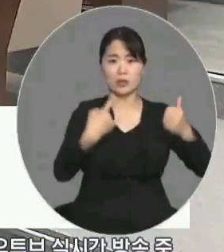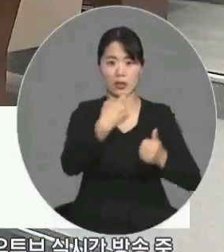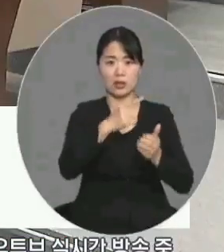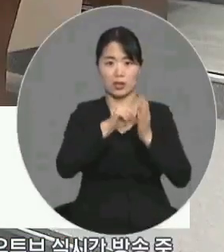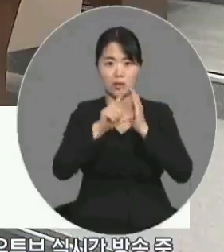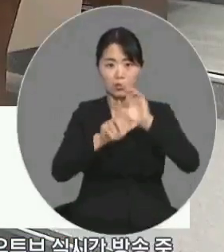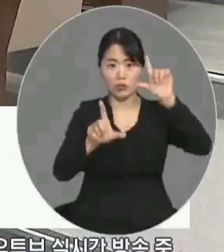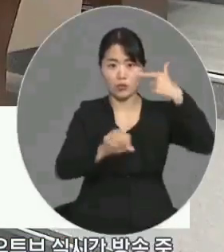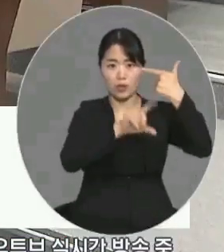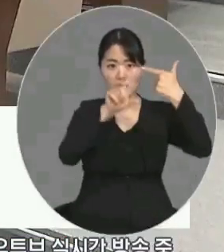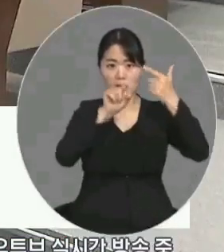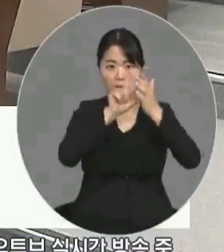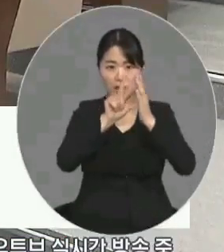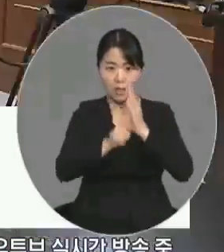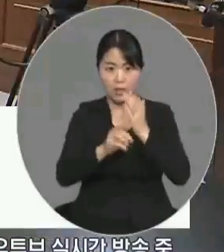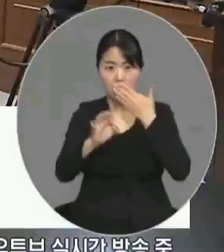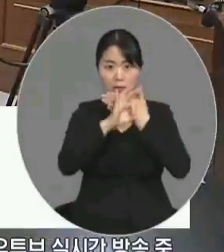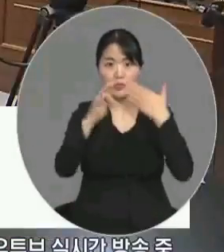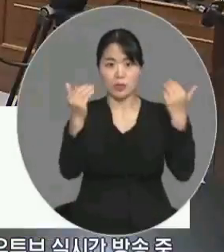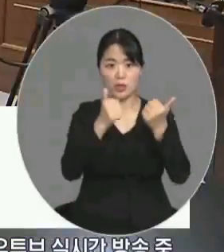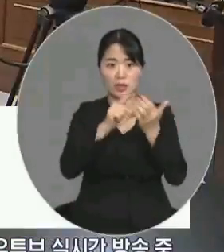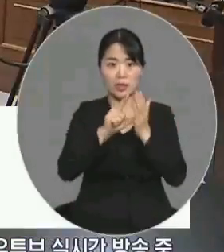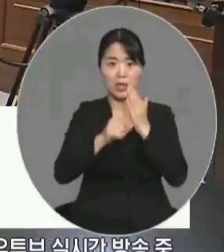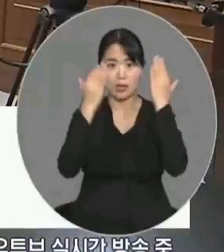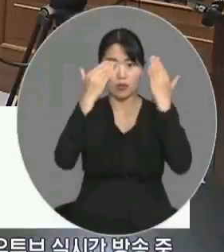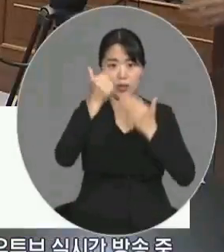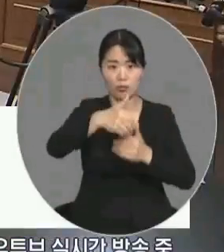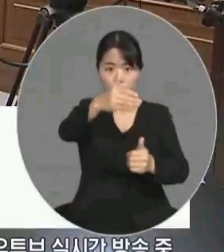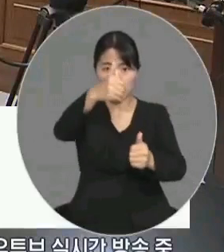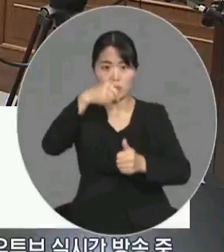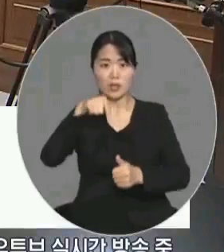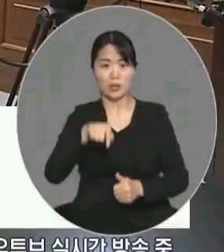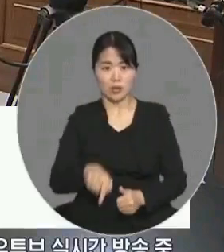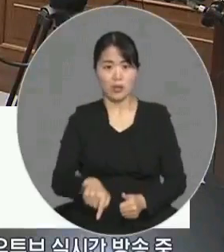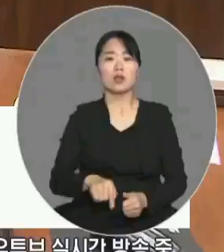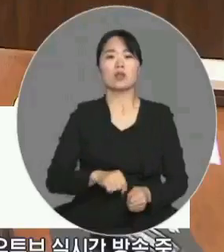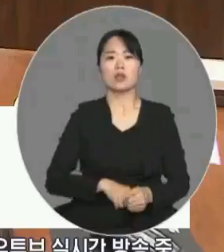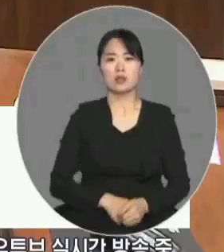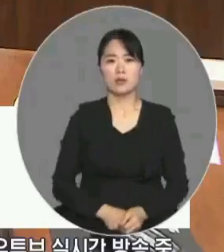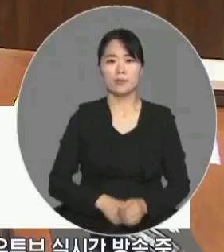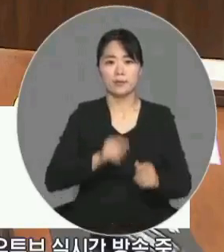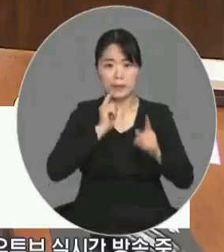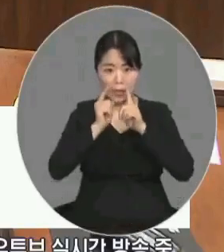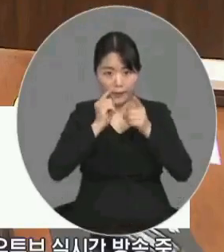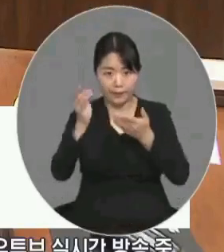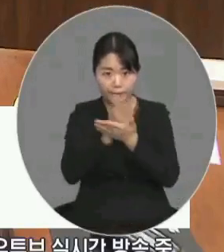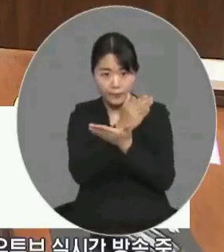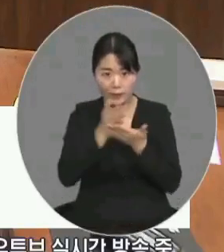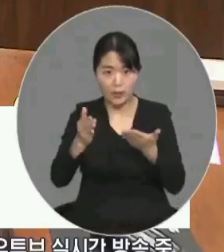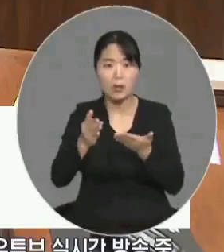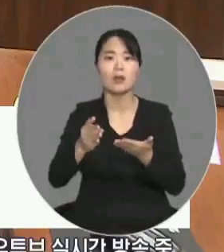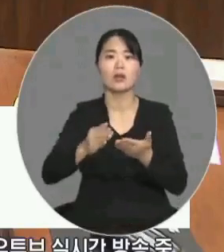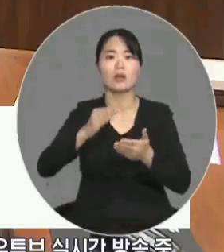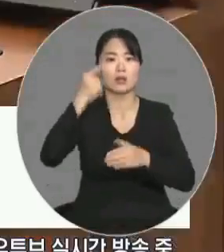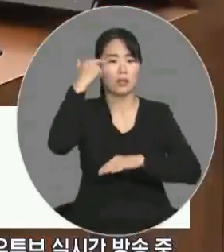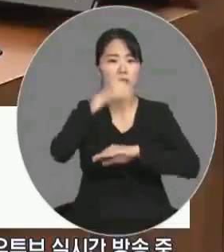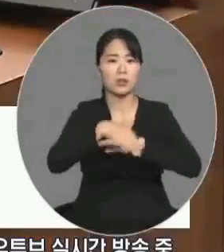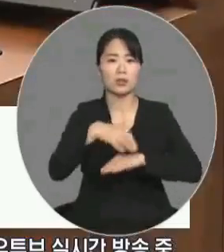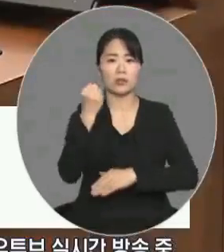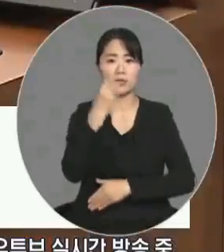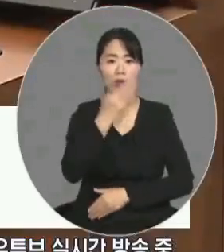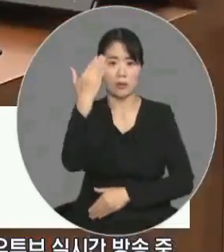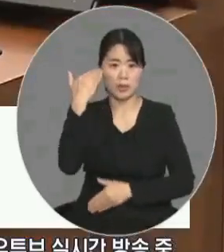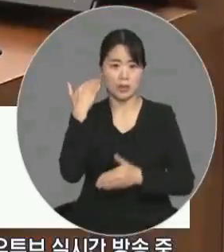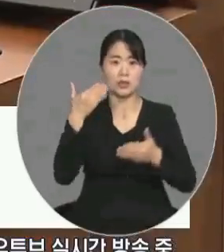해당 학교 교장을 출석시켜 이번 논란과 관련해 철저히 따진다는 계획입니다. 이와 함께 이번 논란을 계기로 얼마 전